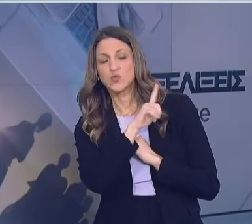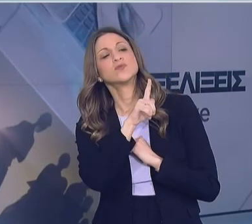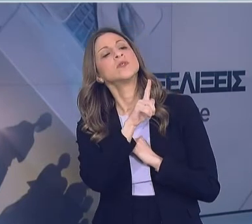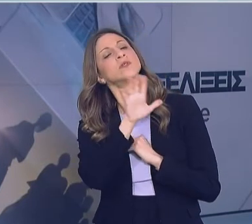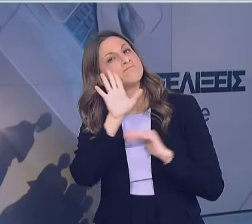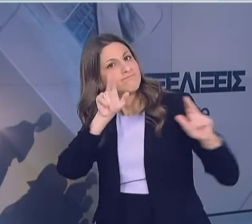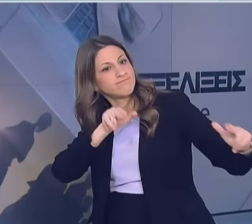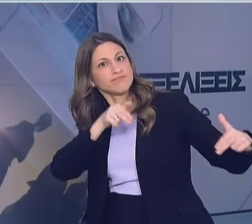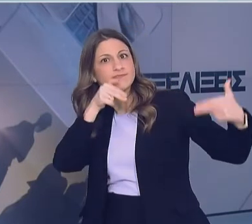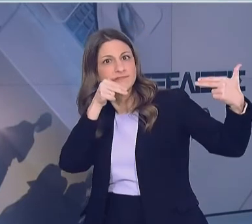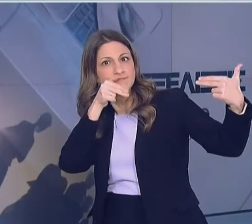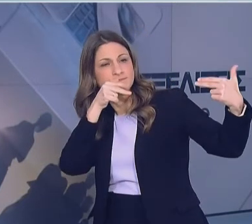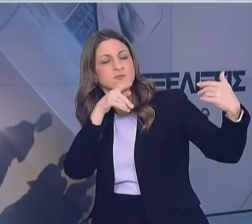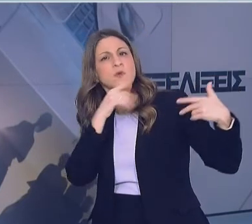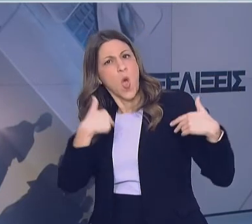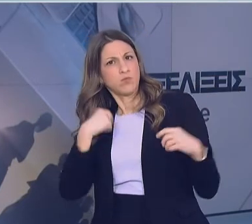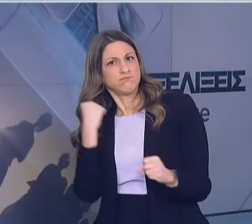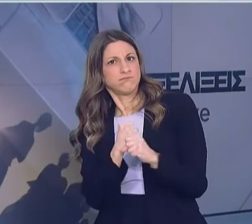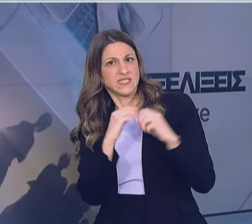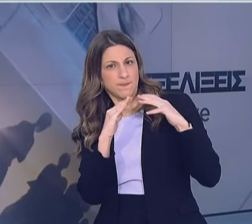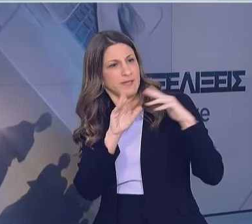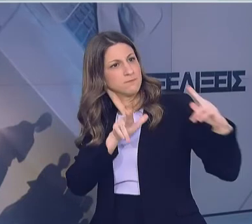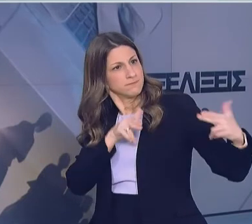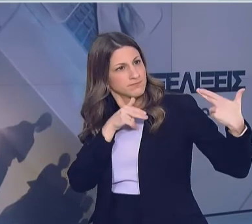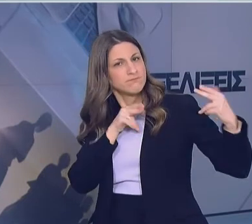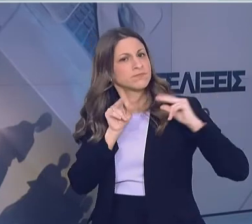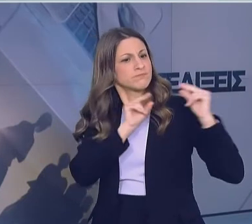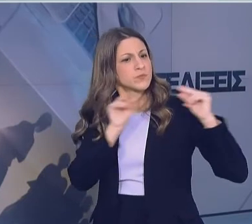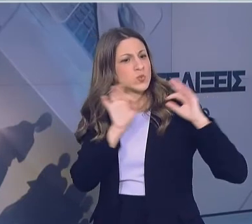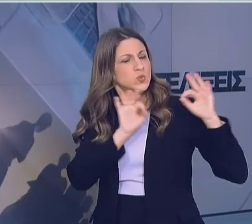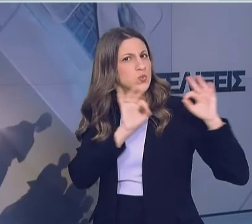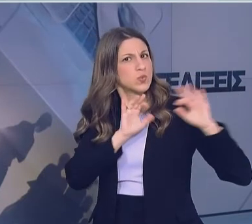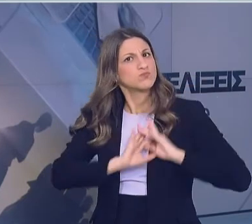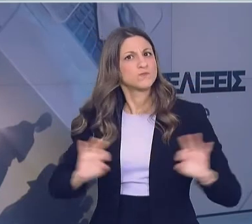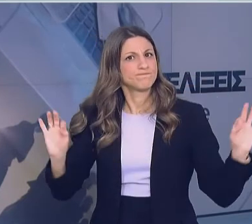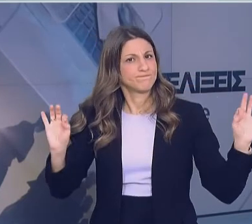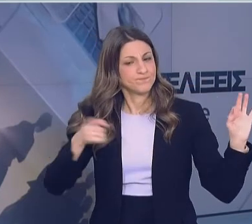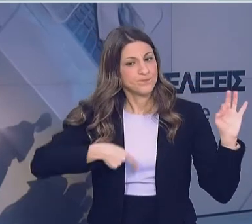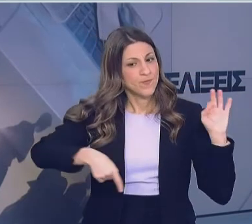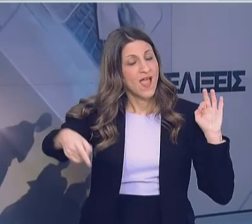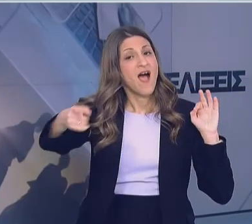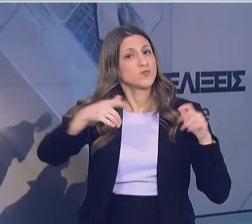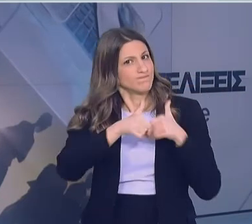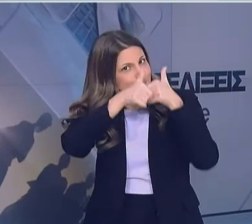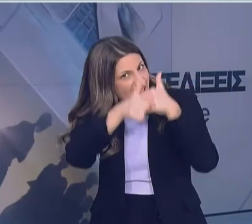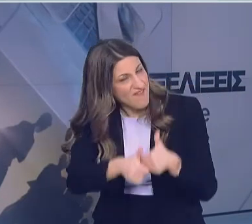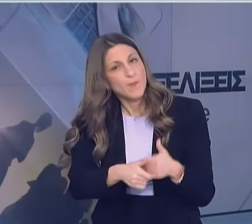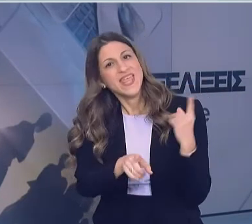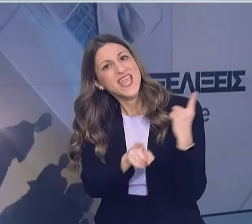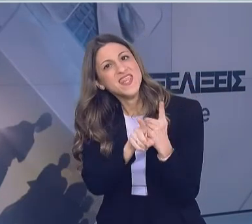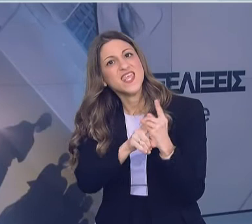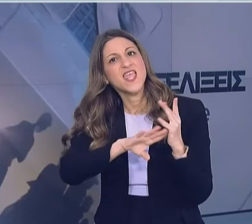μέσω τηλεφωνικής επικοινωνίας με τους ιατρούς του κέντρου υγείας. Στις αμέσως επόμενες ημέρες θα τεθεί σε εφαρμογή και